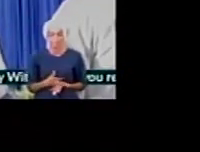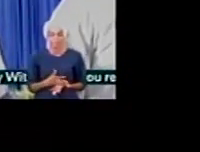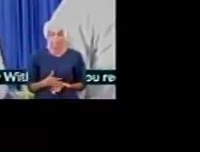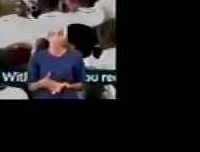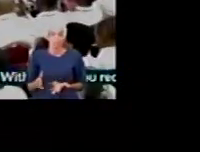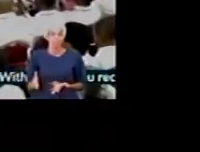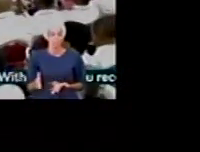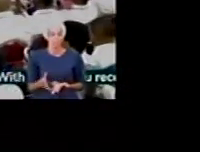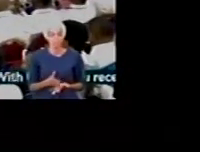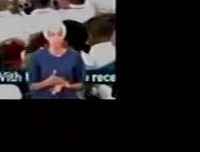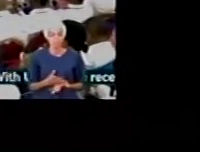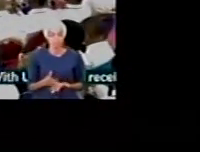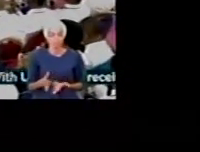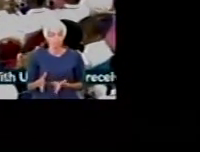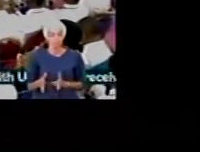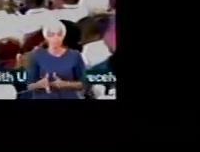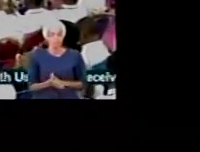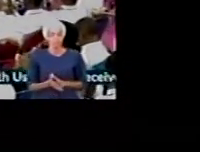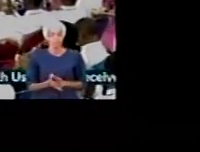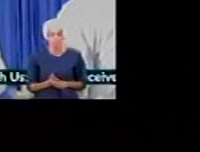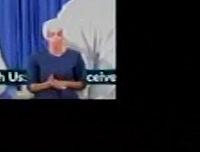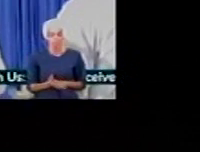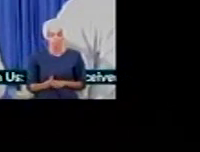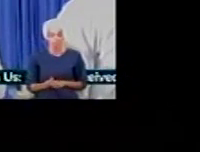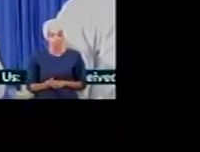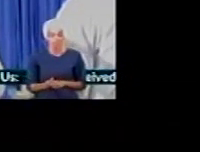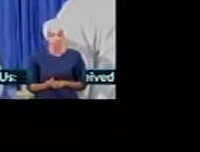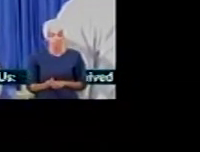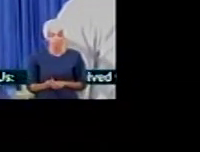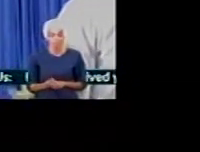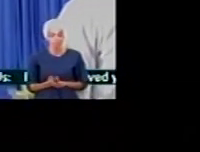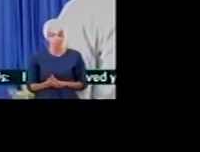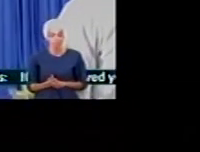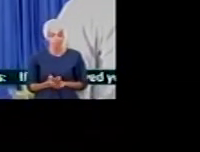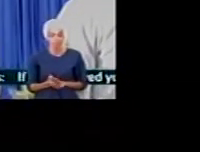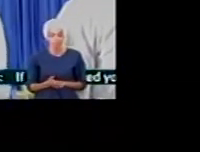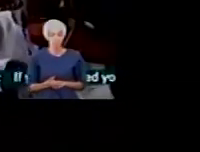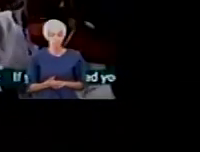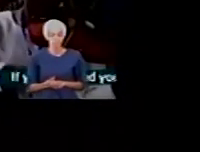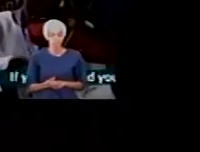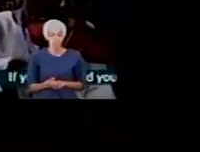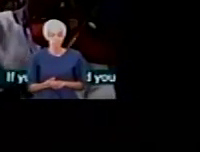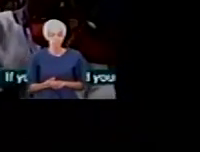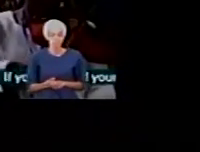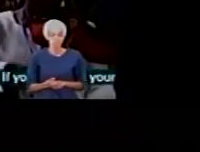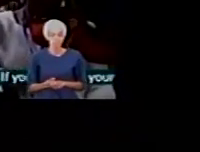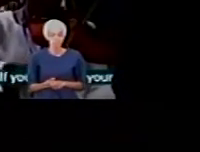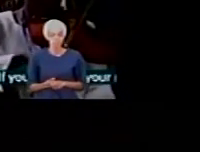Thank you.